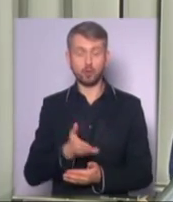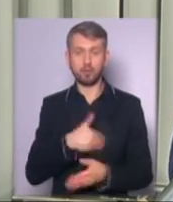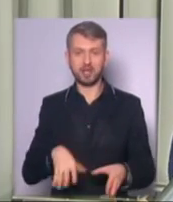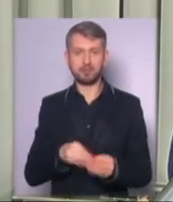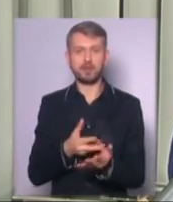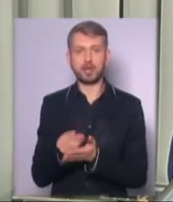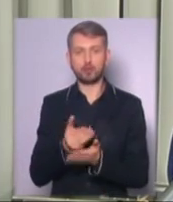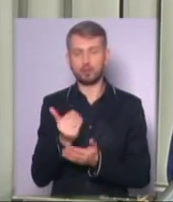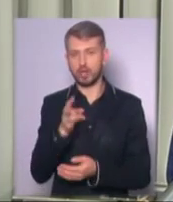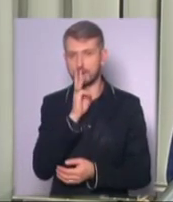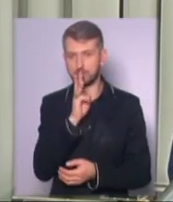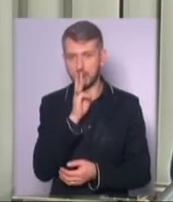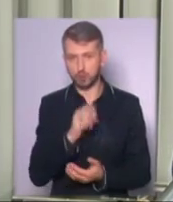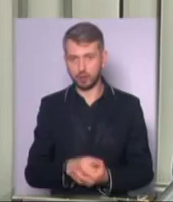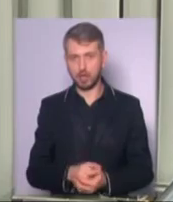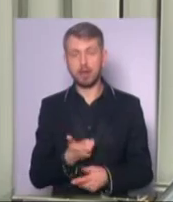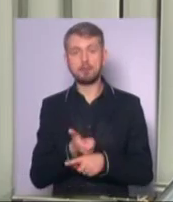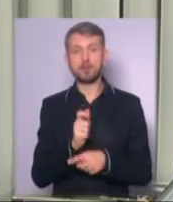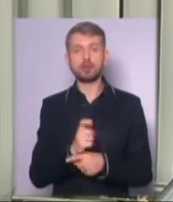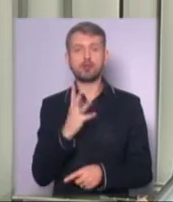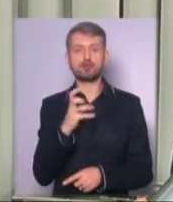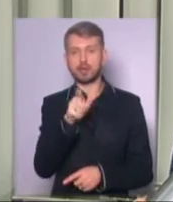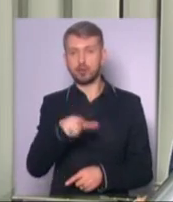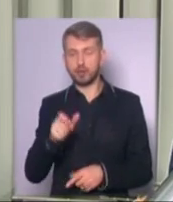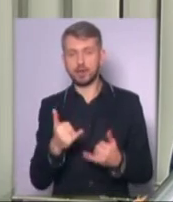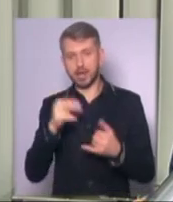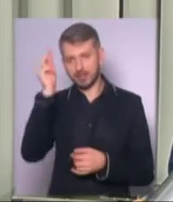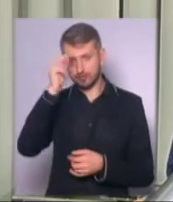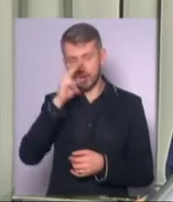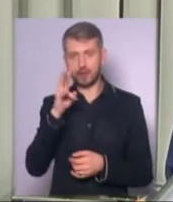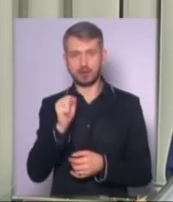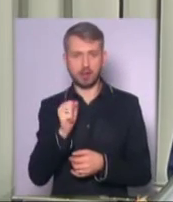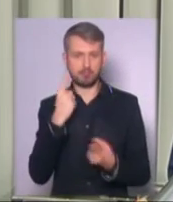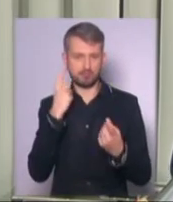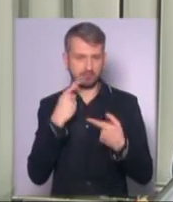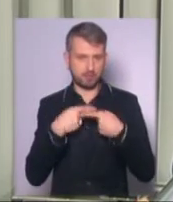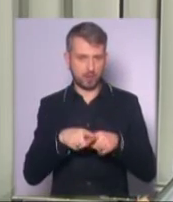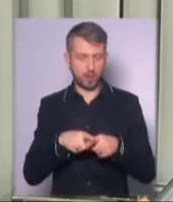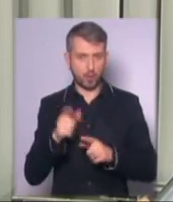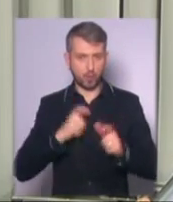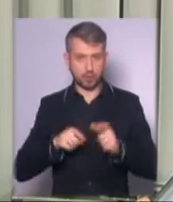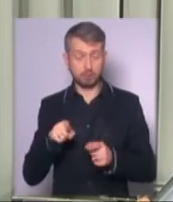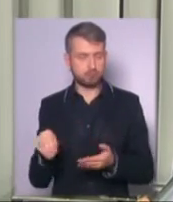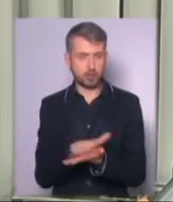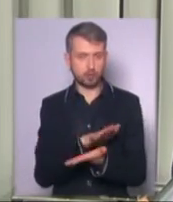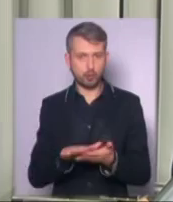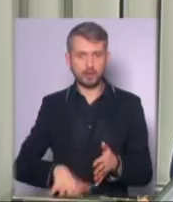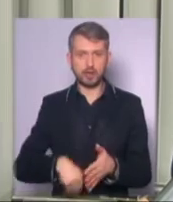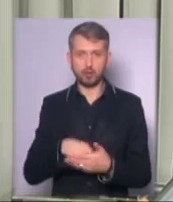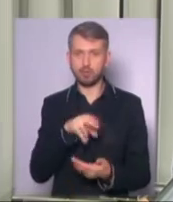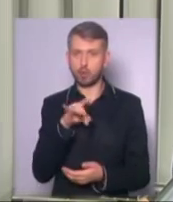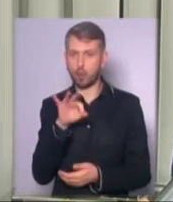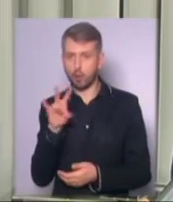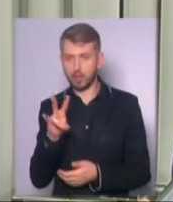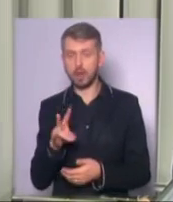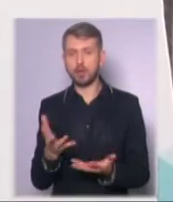їх зарплату. Більше 400 людей зараз вчаться на IT-курсах, які для них безкоштовні за рахунок ПРООН, отримують